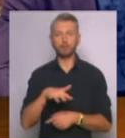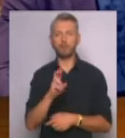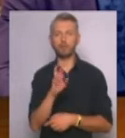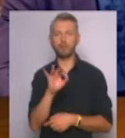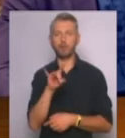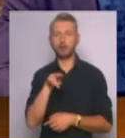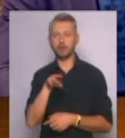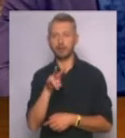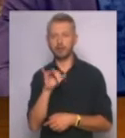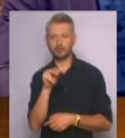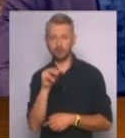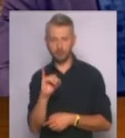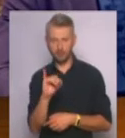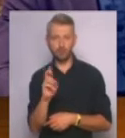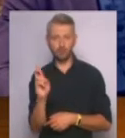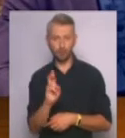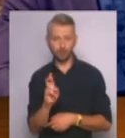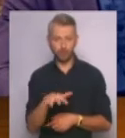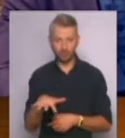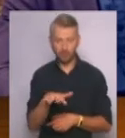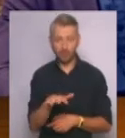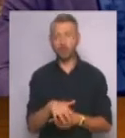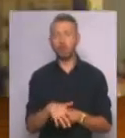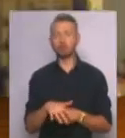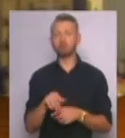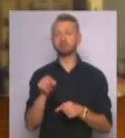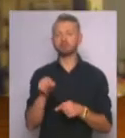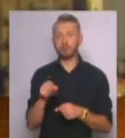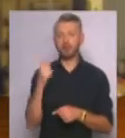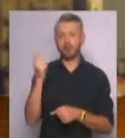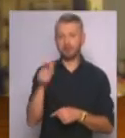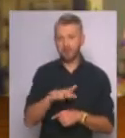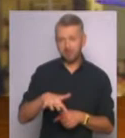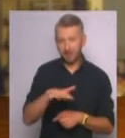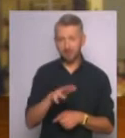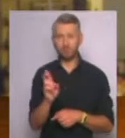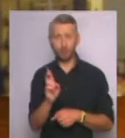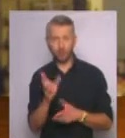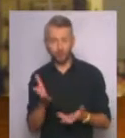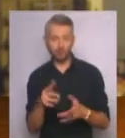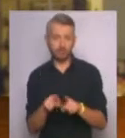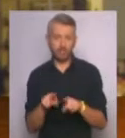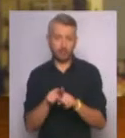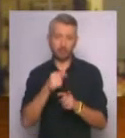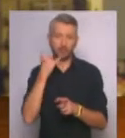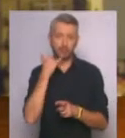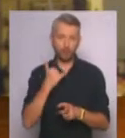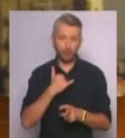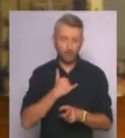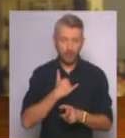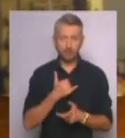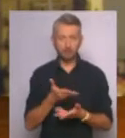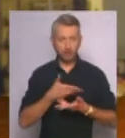223-09-71. Саме за цим номером телефону жителі Бортничі в Харківського масиву так само. Будь ласка, вже долучайтеся, вже телефонуйте.